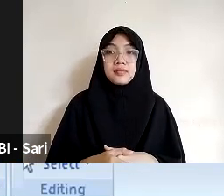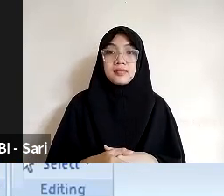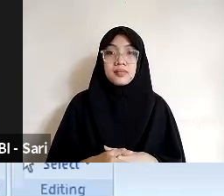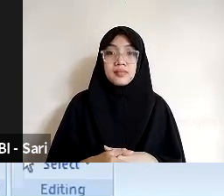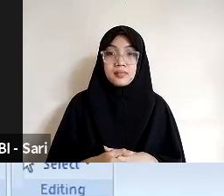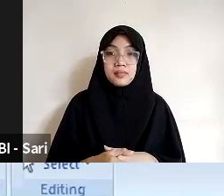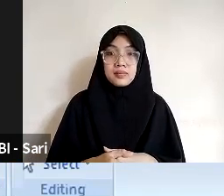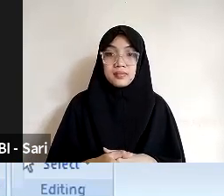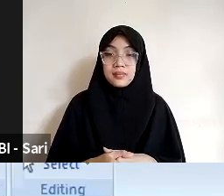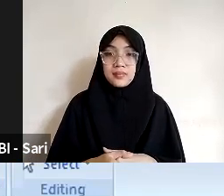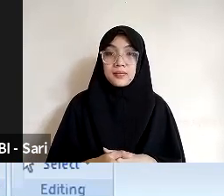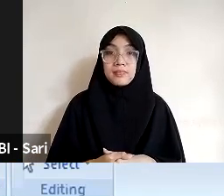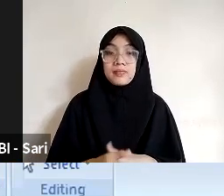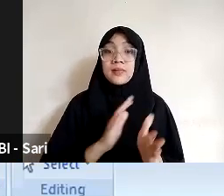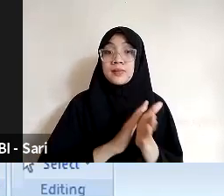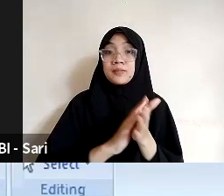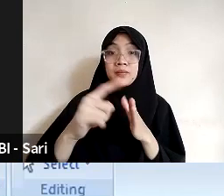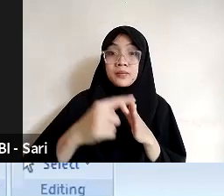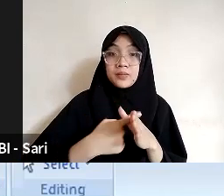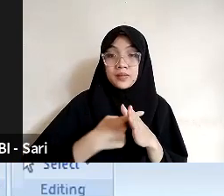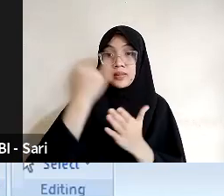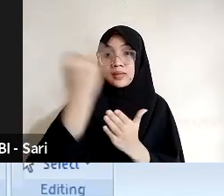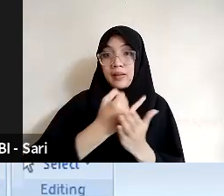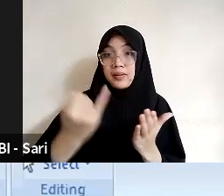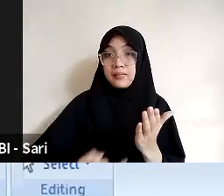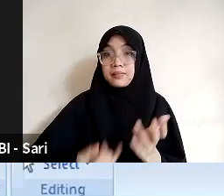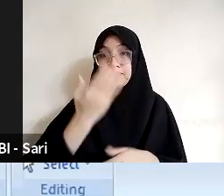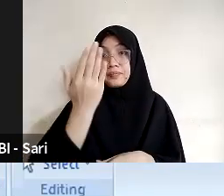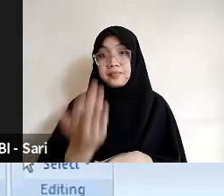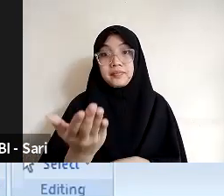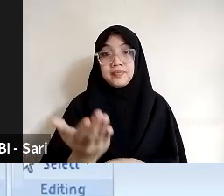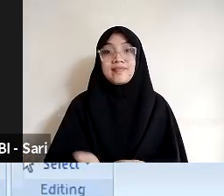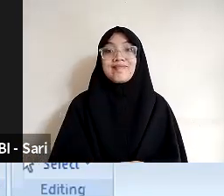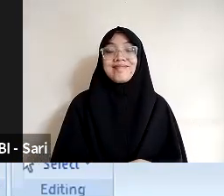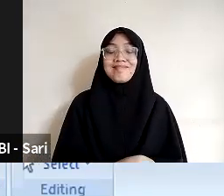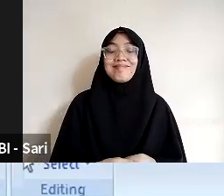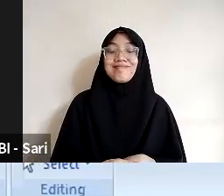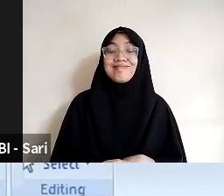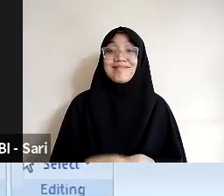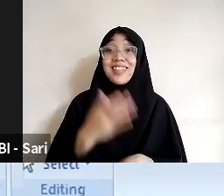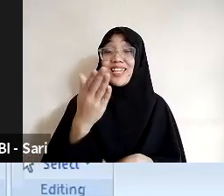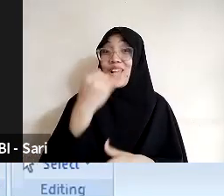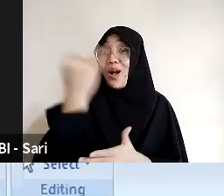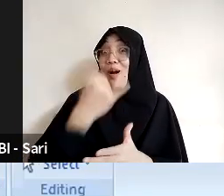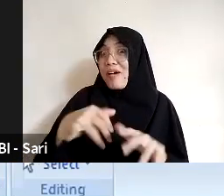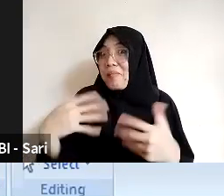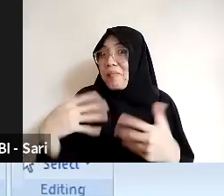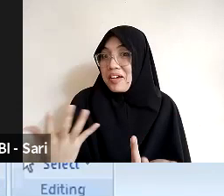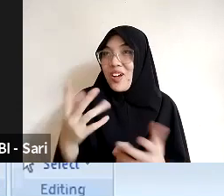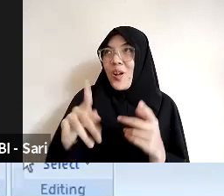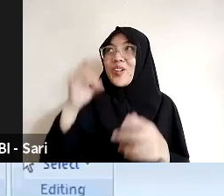Nah, saya akan mulai dengan gambar ini. Nah, gambar apakah ini? Nah, kalau siang-siang gini enak